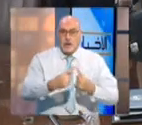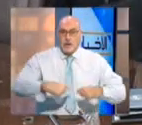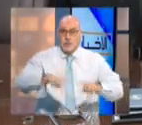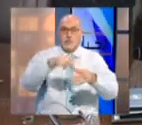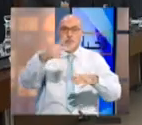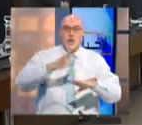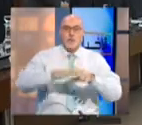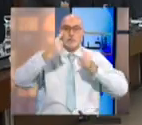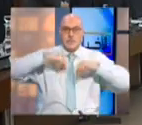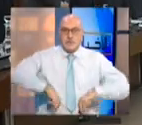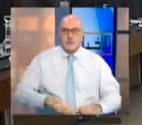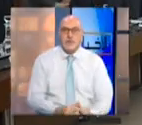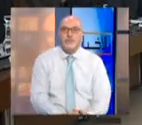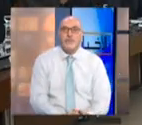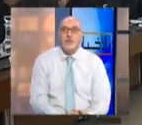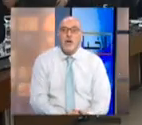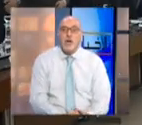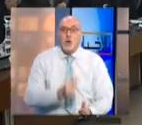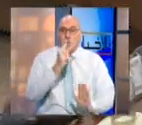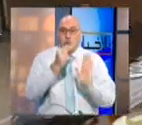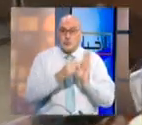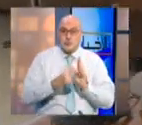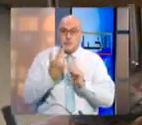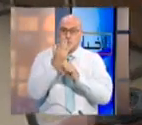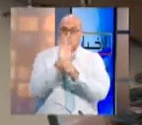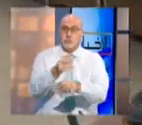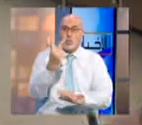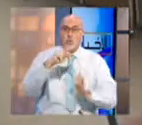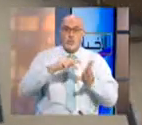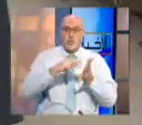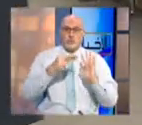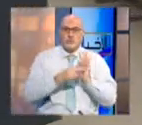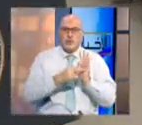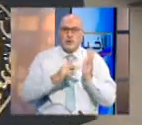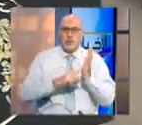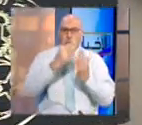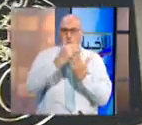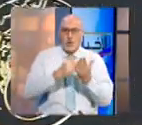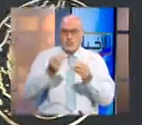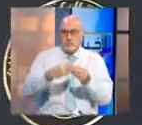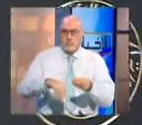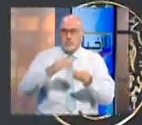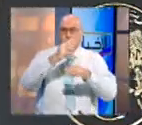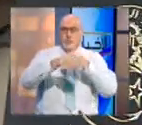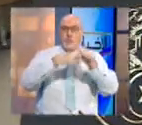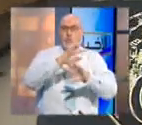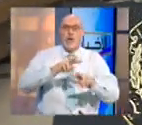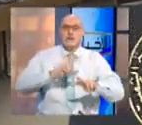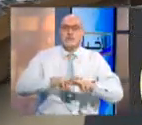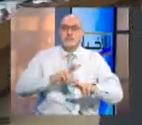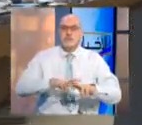لمجلس الوزراء. الاجتماع خصص لعرضين يتعلقان بالبرنامج التكميلي للتنمية لولاية